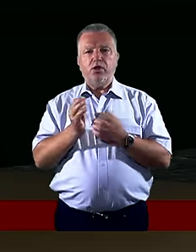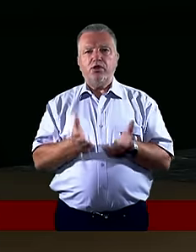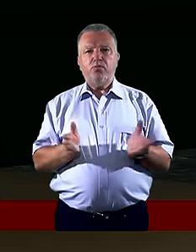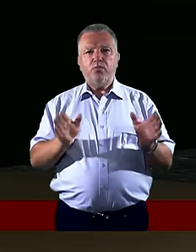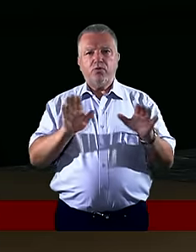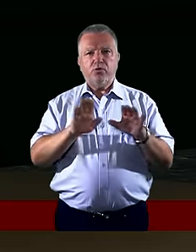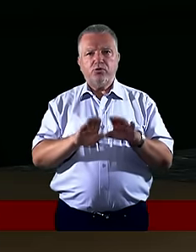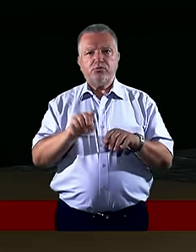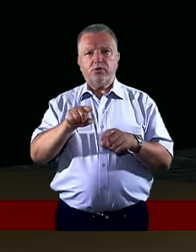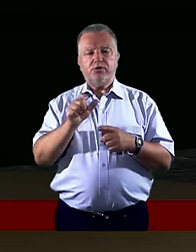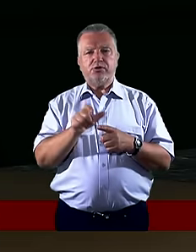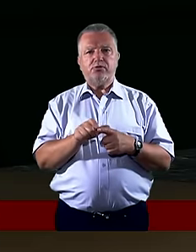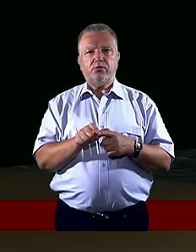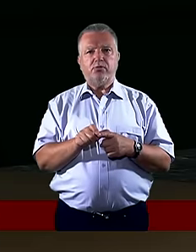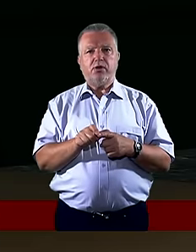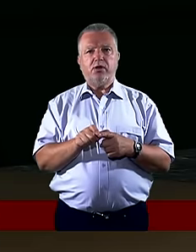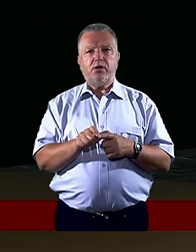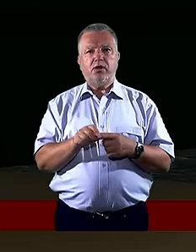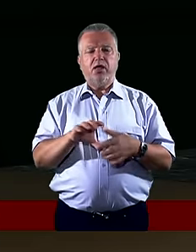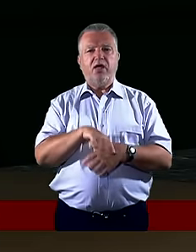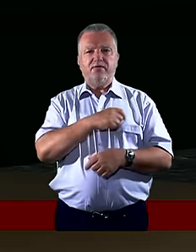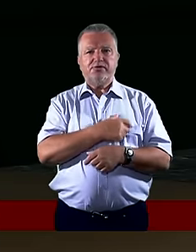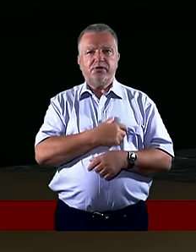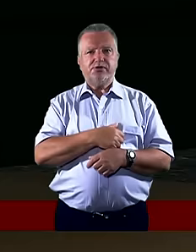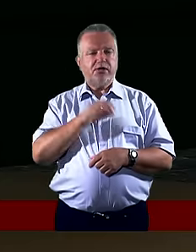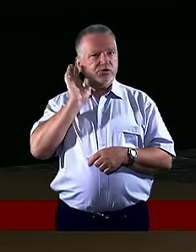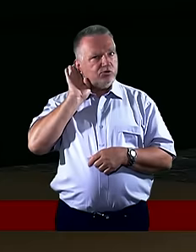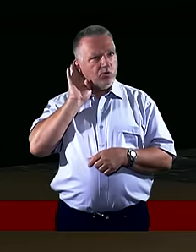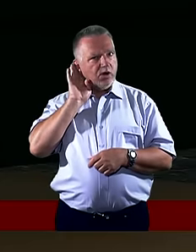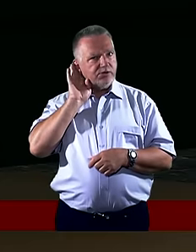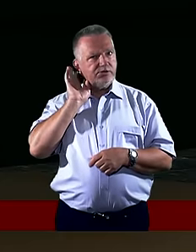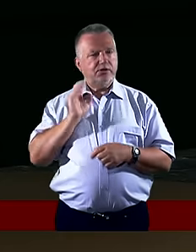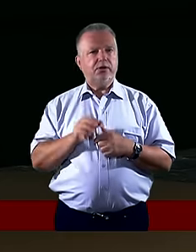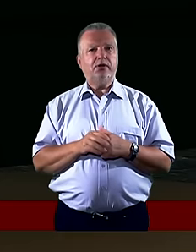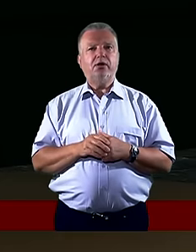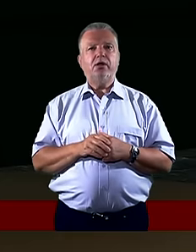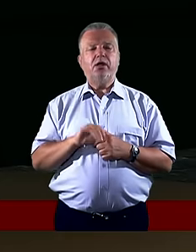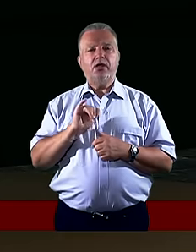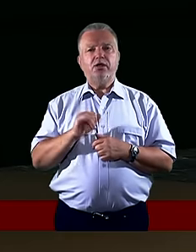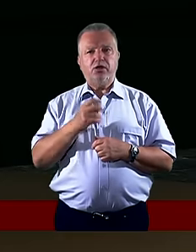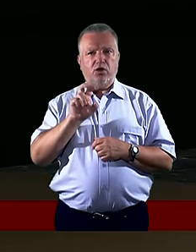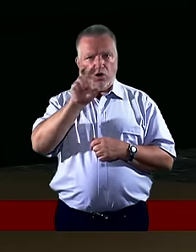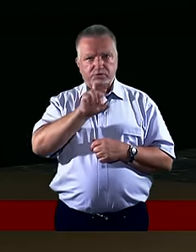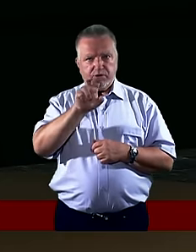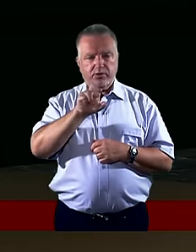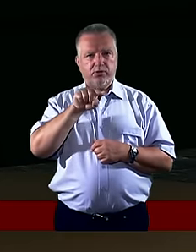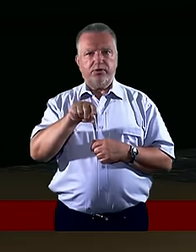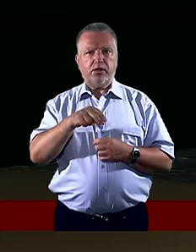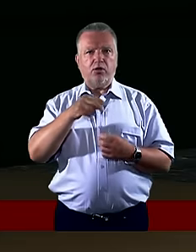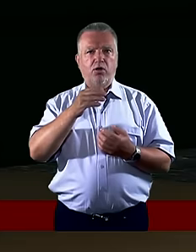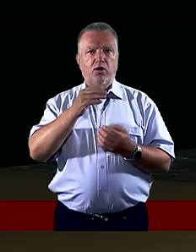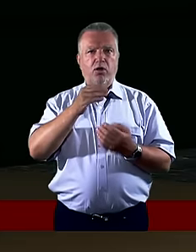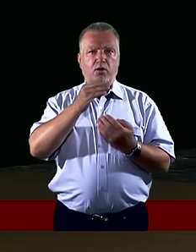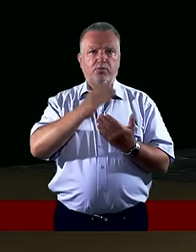rozważanie i pobłogosław te słowa w sercach słuchaczy i